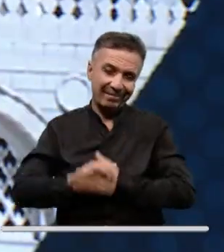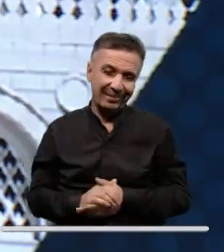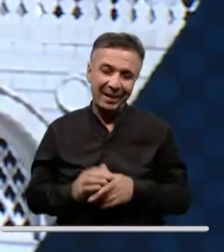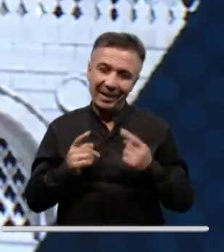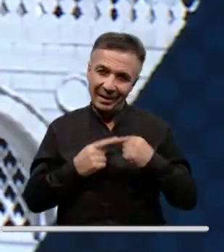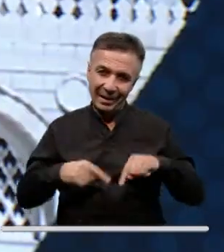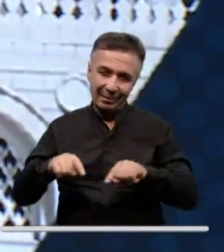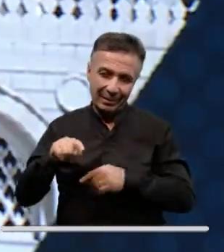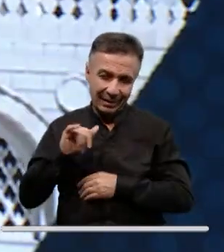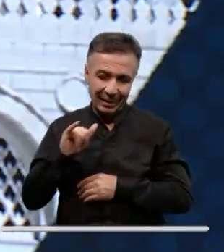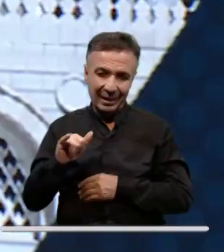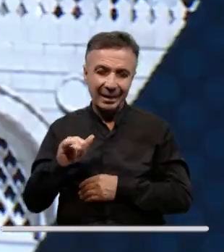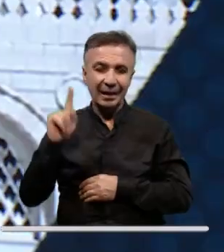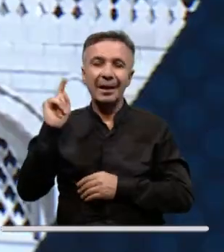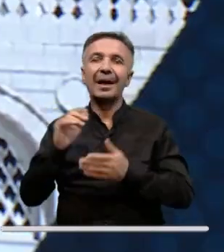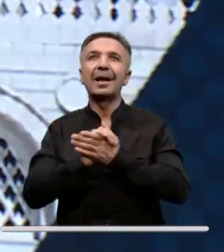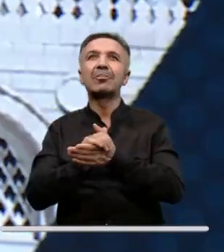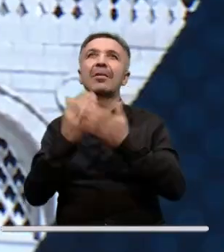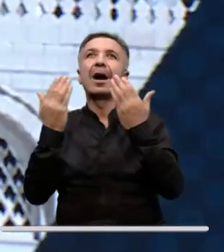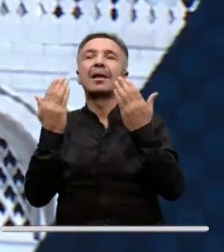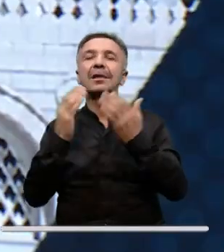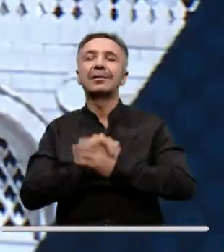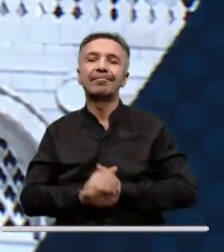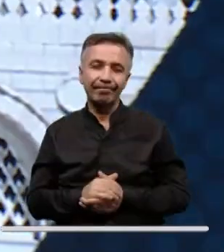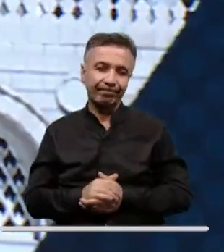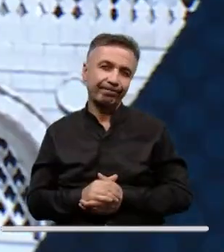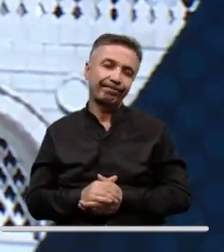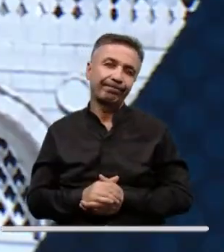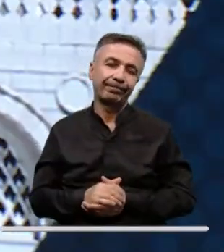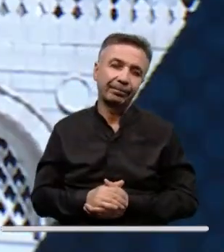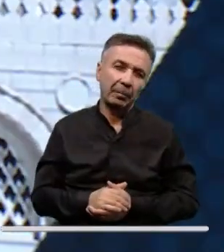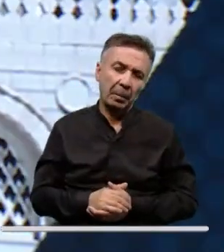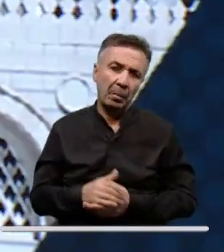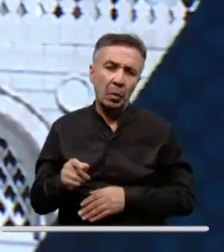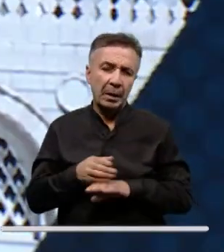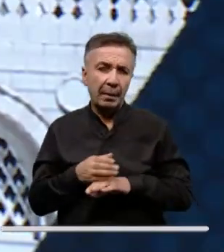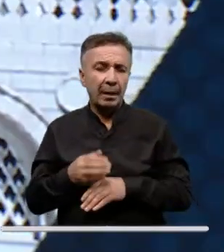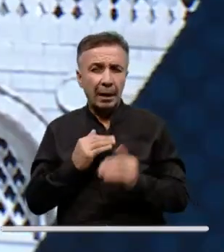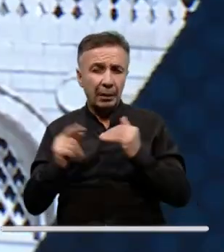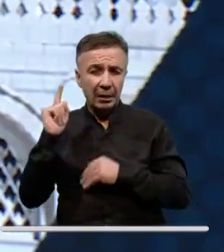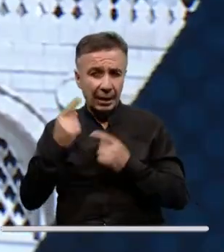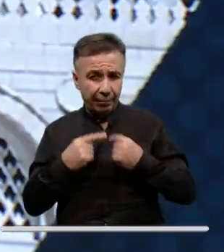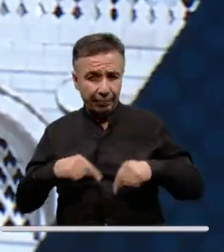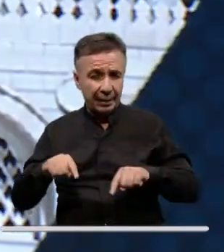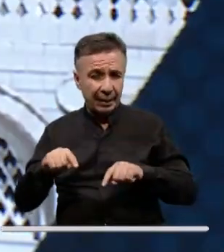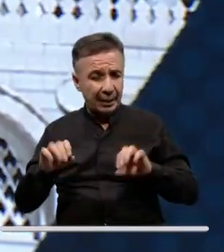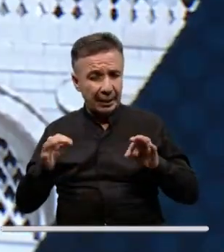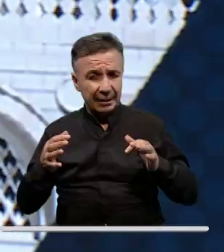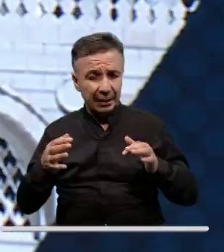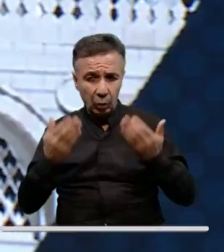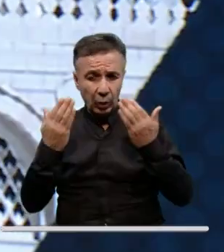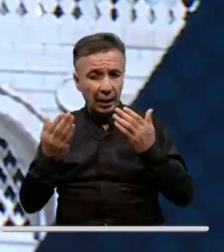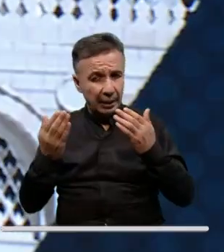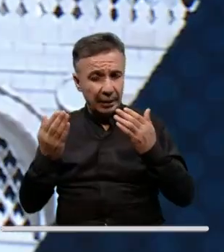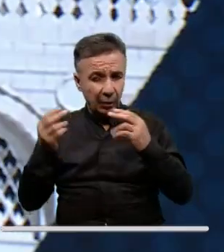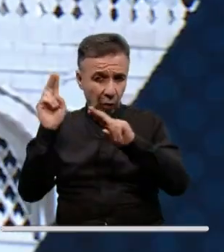o şekilde Rabbimize dua ederiz Onun için Eee Allahu Teala bize nasıl öğretti isse